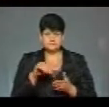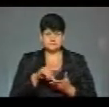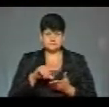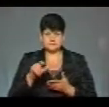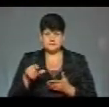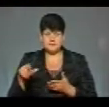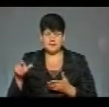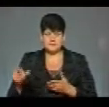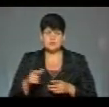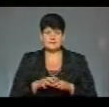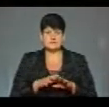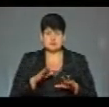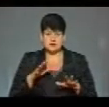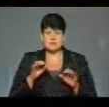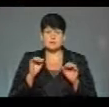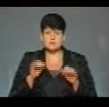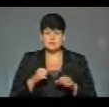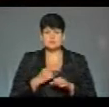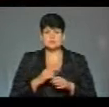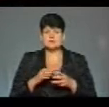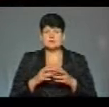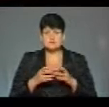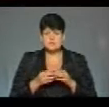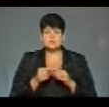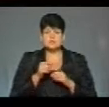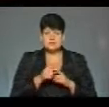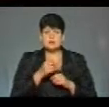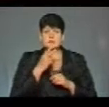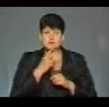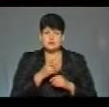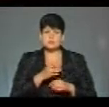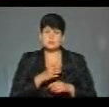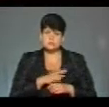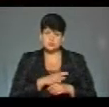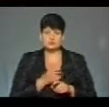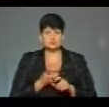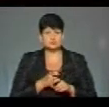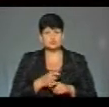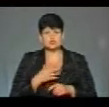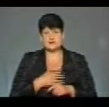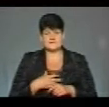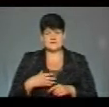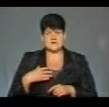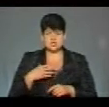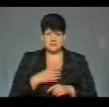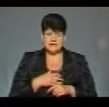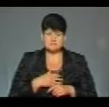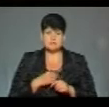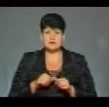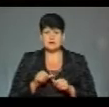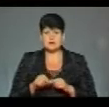присутніх в залі судового засідання можна зробити висновок, що їхні покази були досить важливими і, крім того